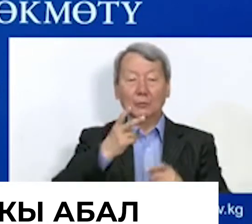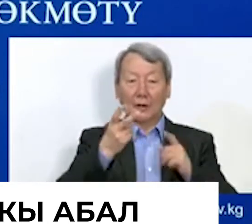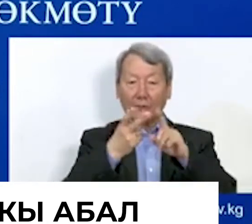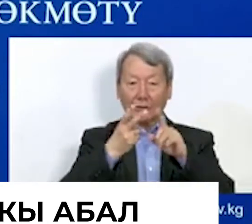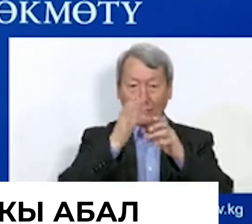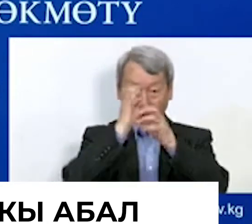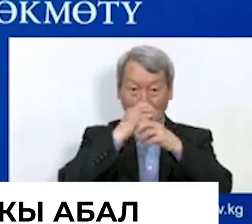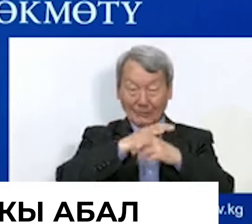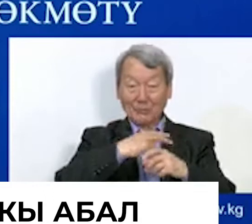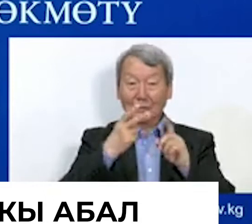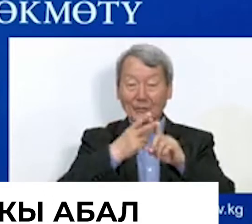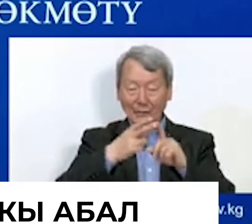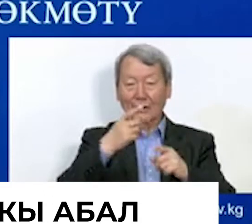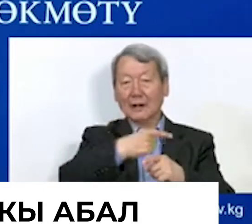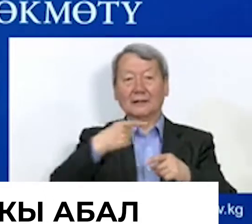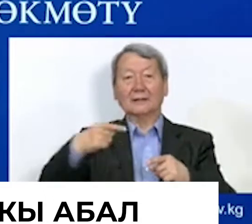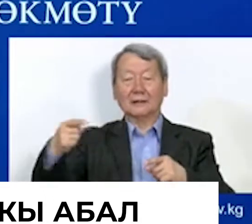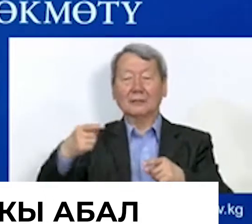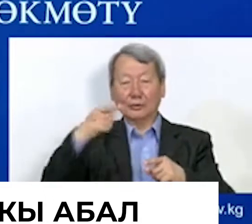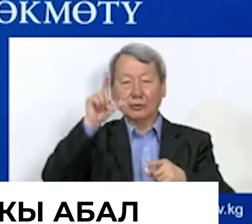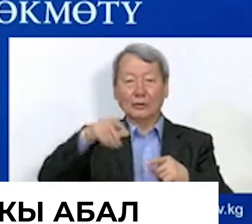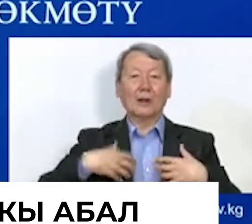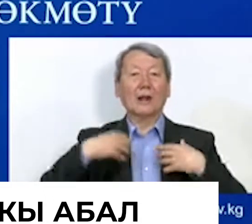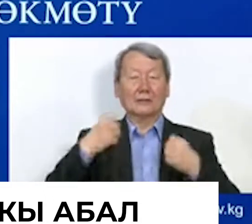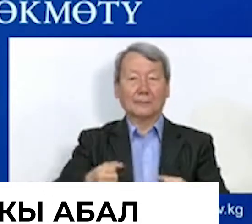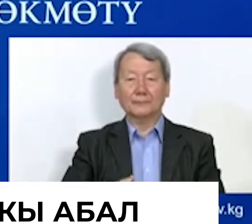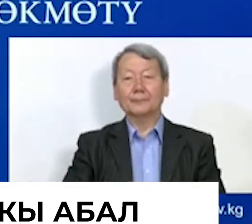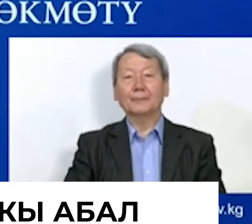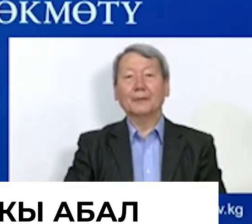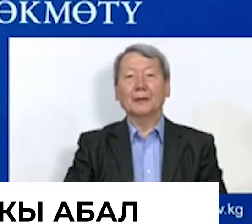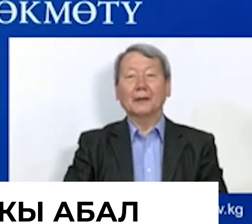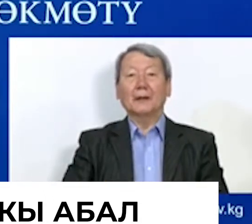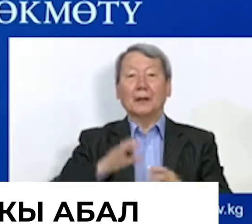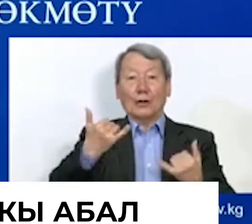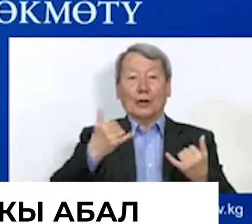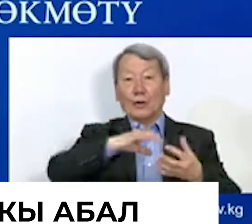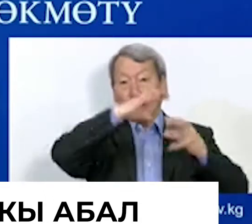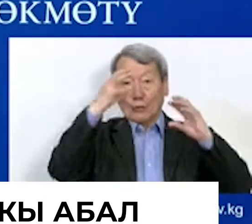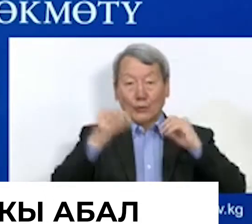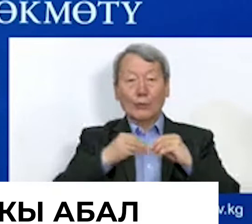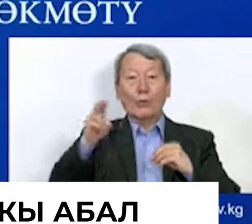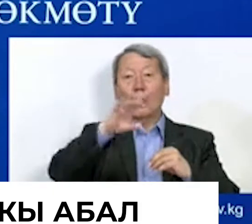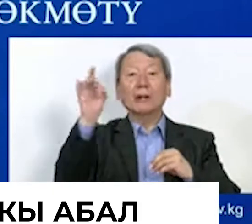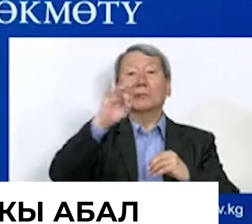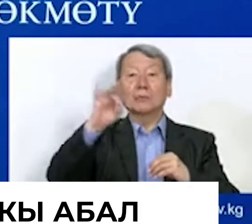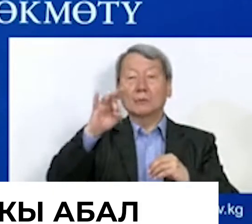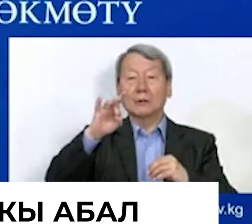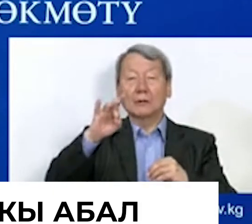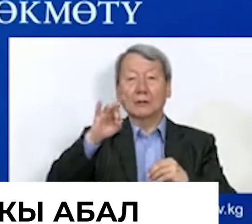лабораториялык анализдери отрицательный деп үйлөрүнө кетишти. Жалпы республика боюнча бүгүнкү